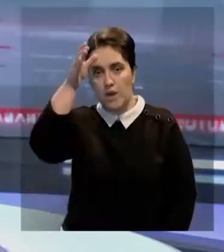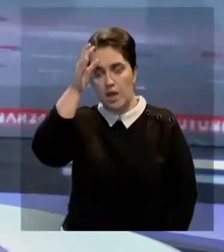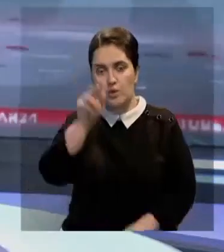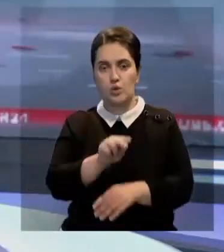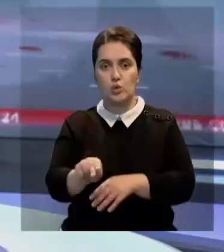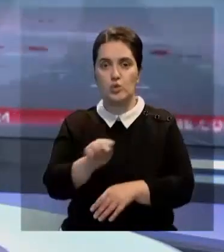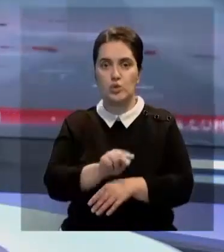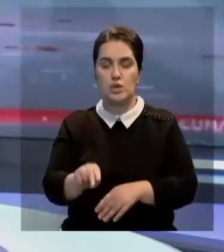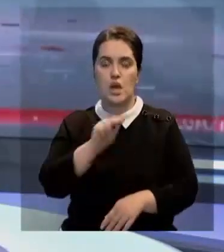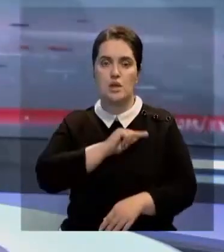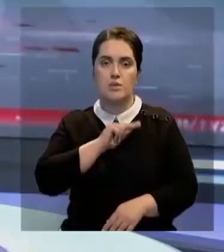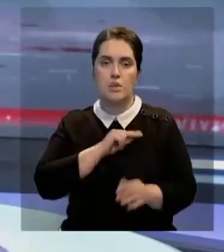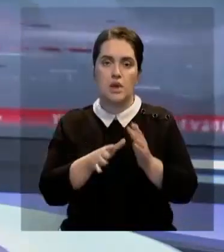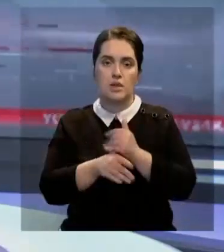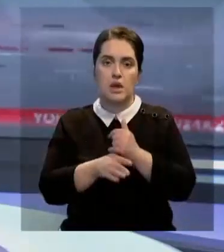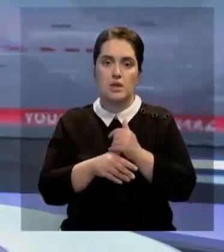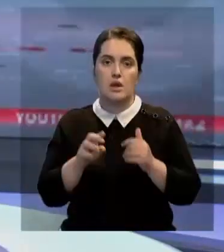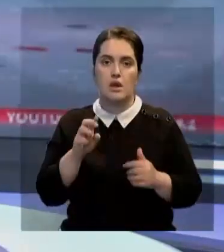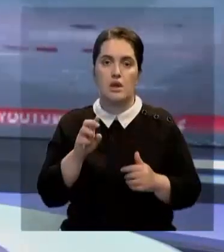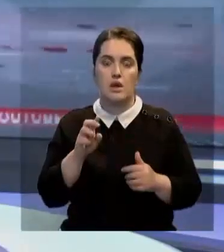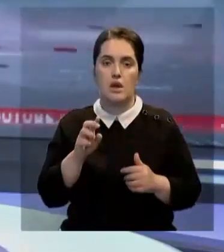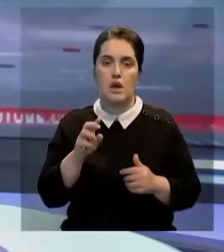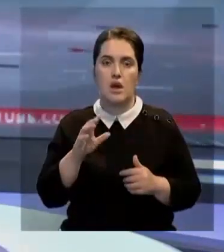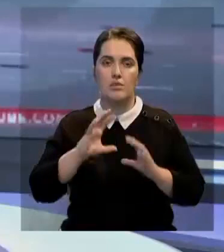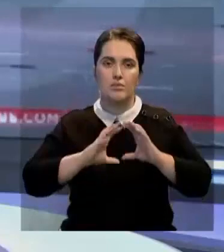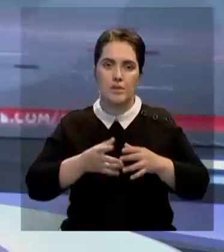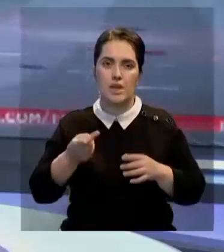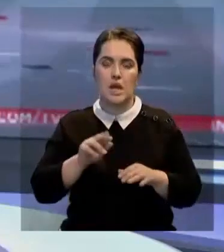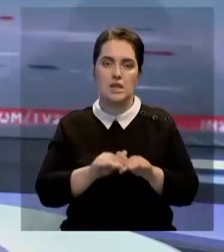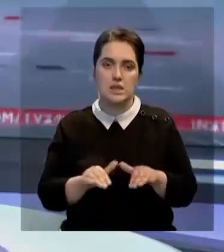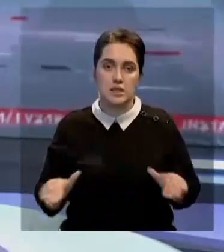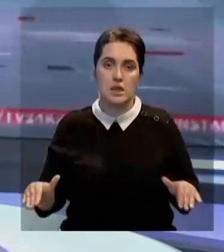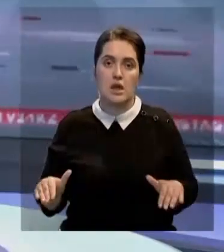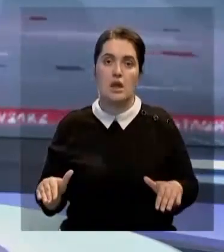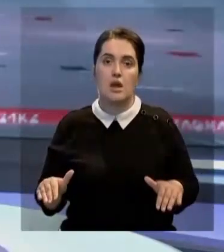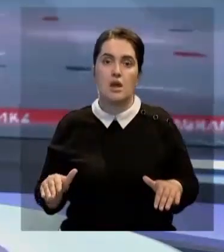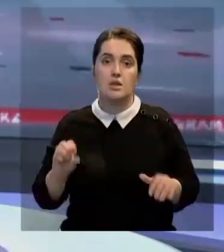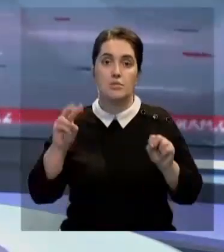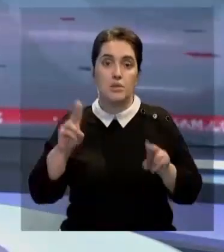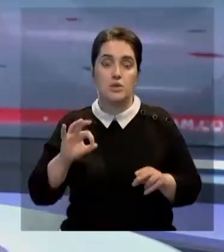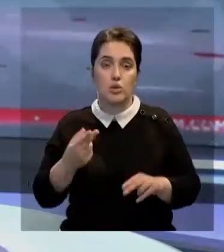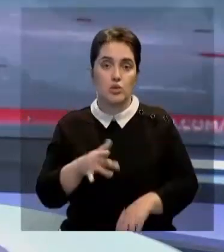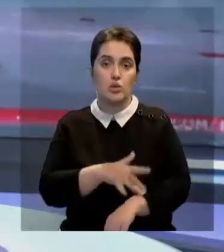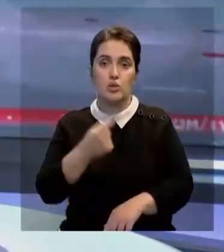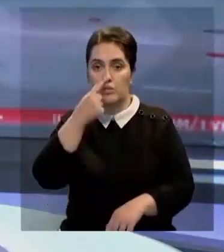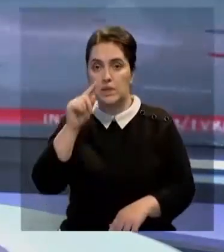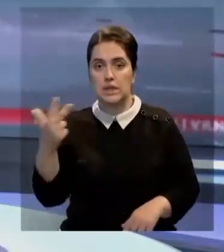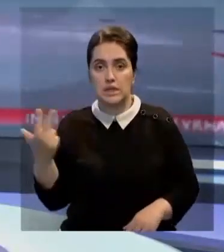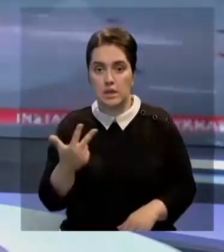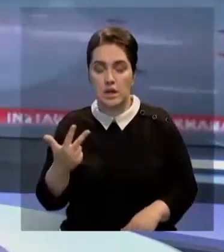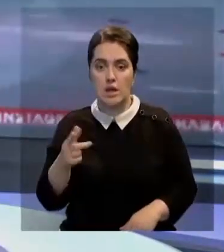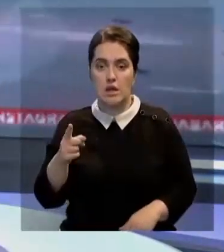Образовательные кружки заработали в Атырау в рамках проекта «Балага миром» при Центре оказания специальных социальных услуг номер